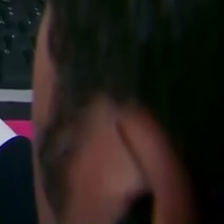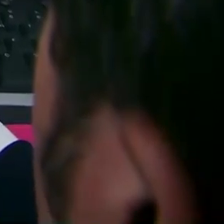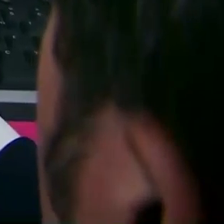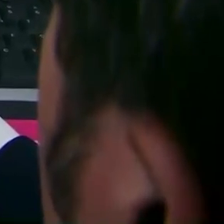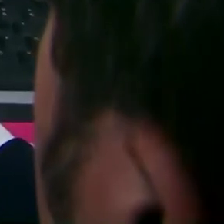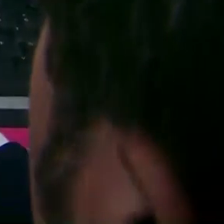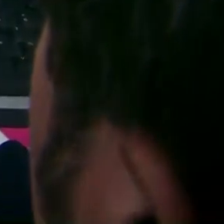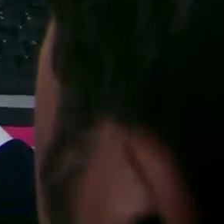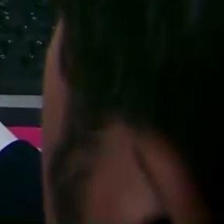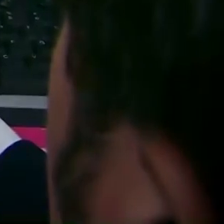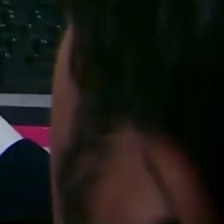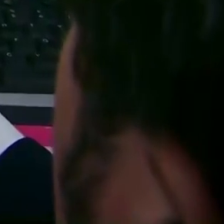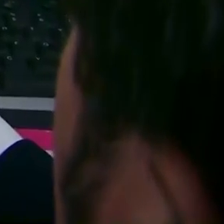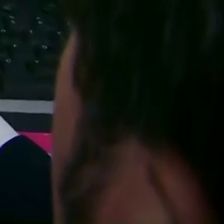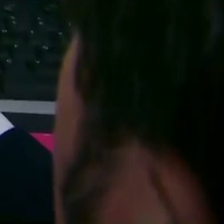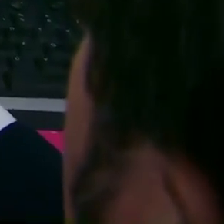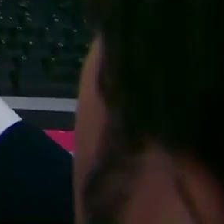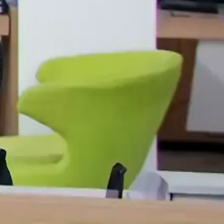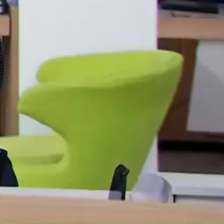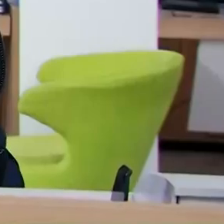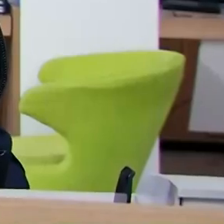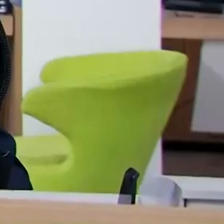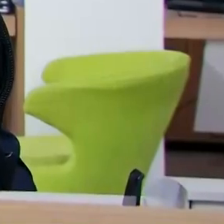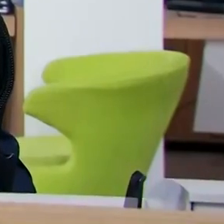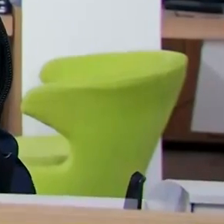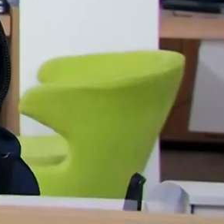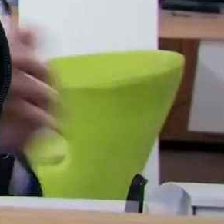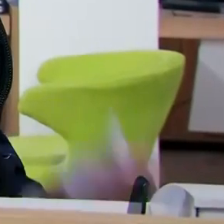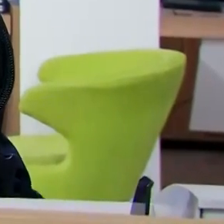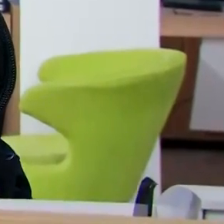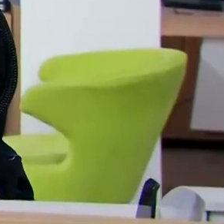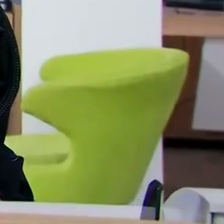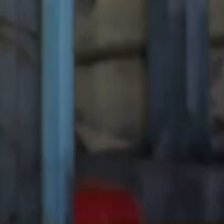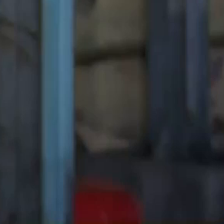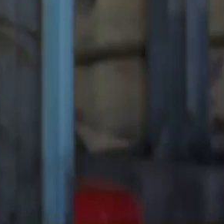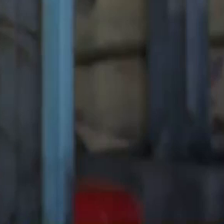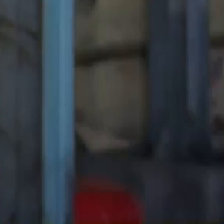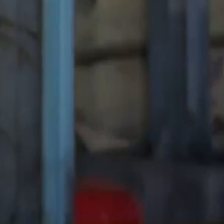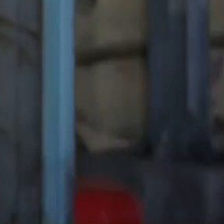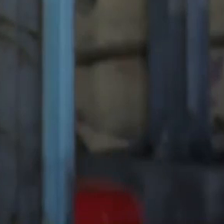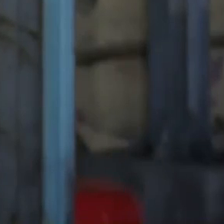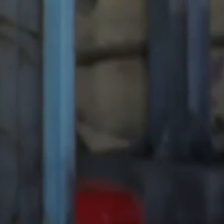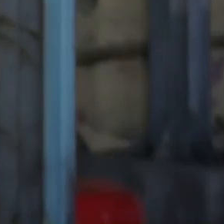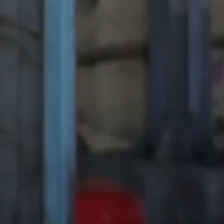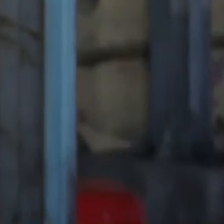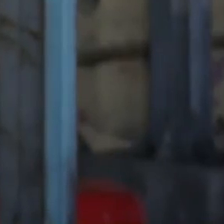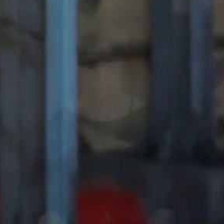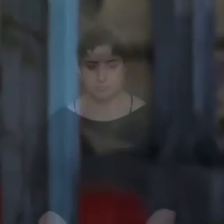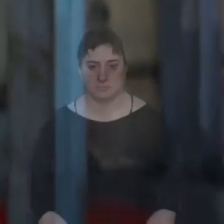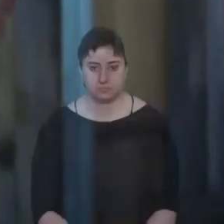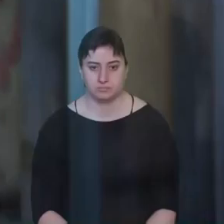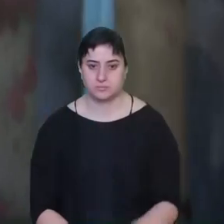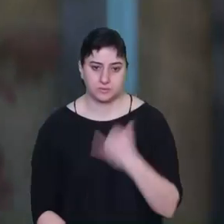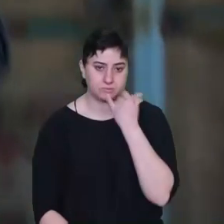tuşladı. Cevap bekliyor. Thank you. Biricik'i